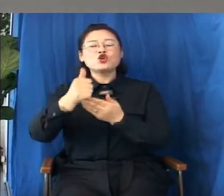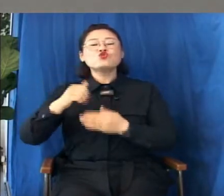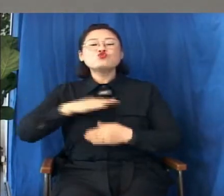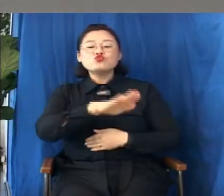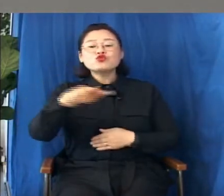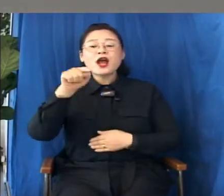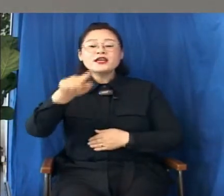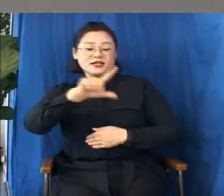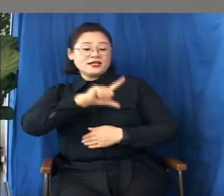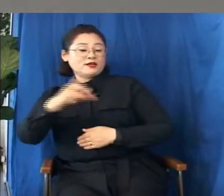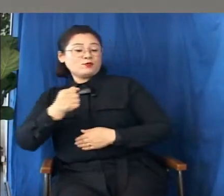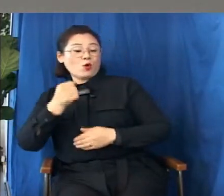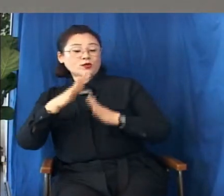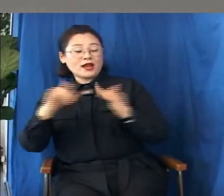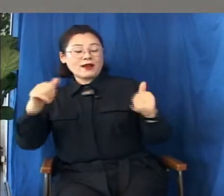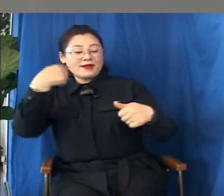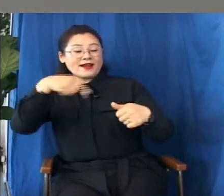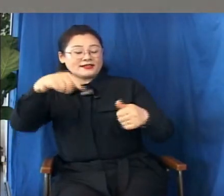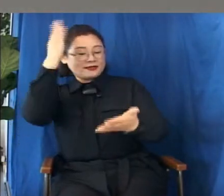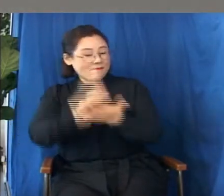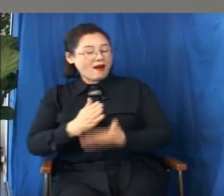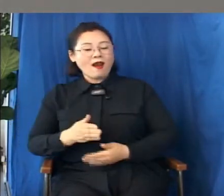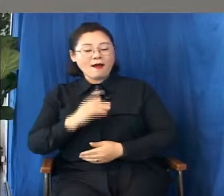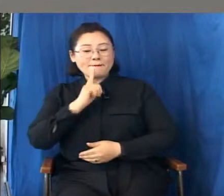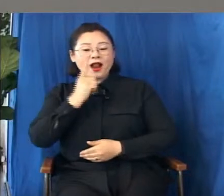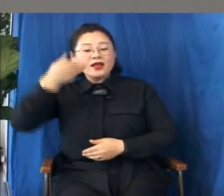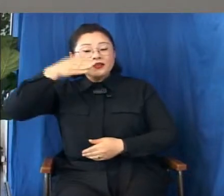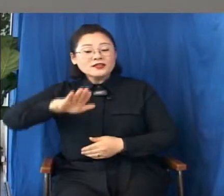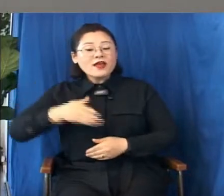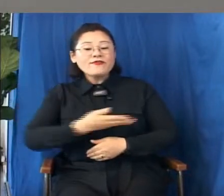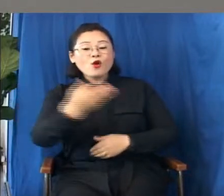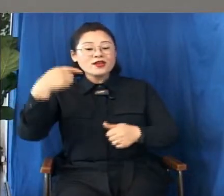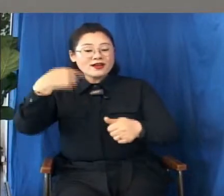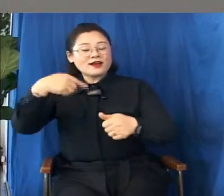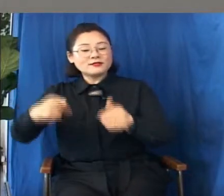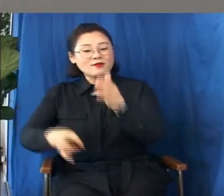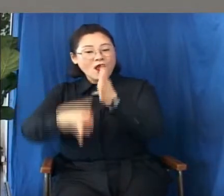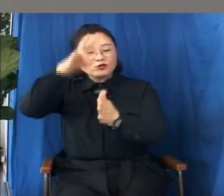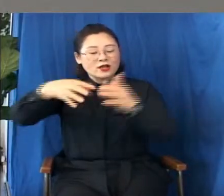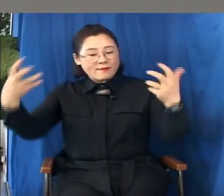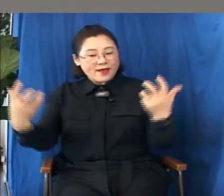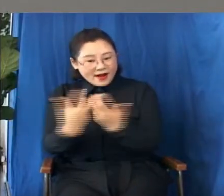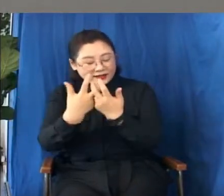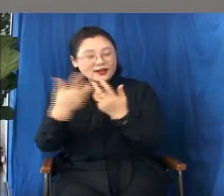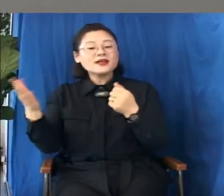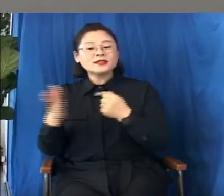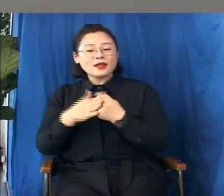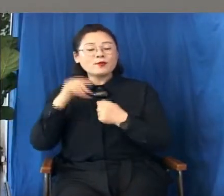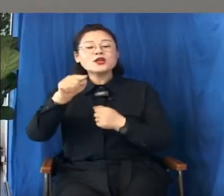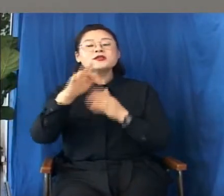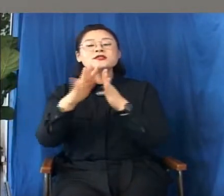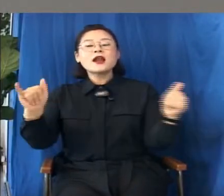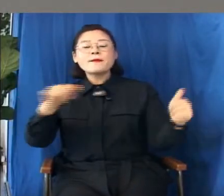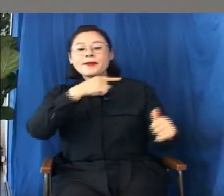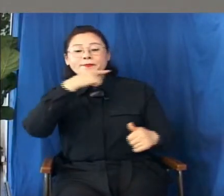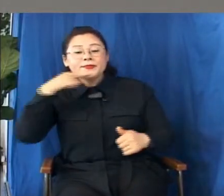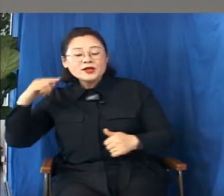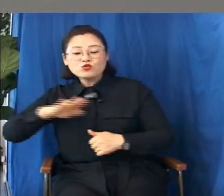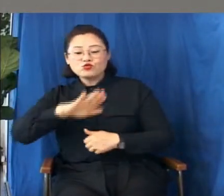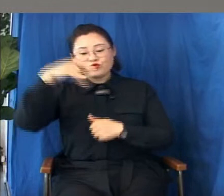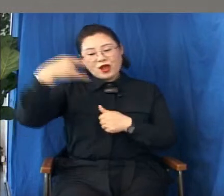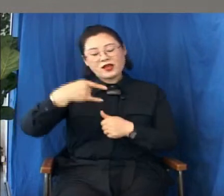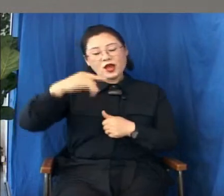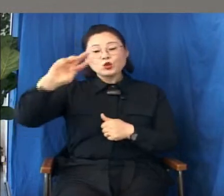말라고 언금하였으되 너희가 너희의 가르침을 예루살렘에 가득하게 하니 이 사람의 피를 우리에게로